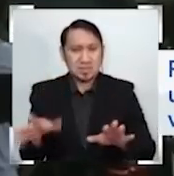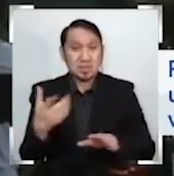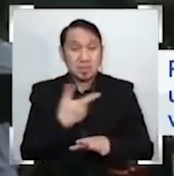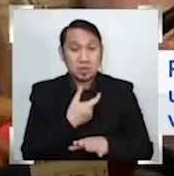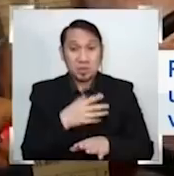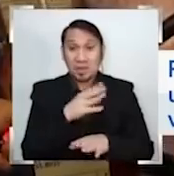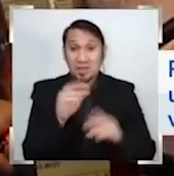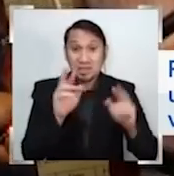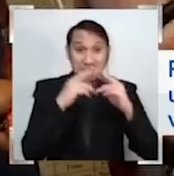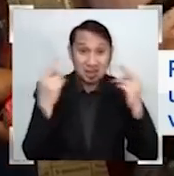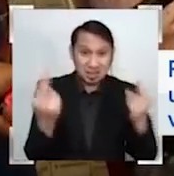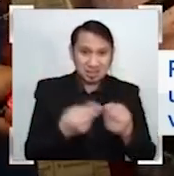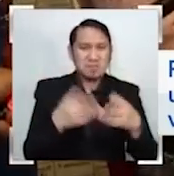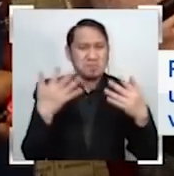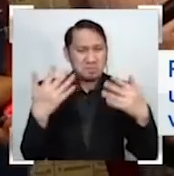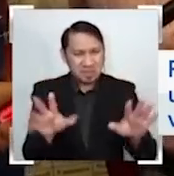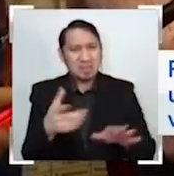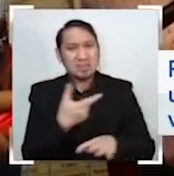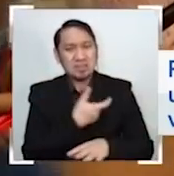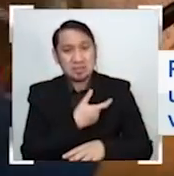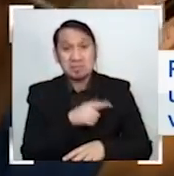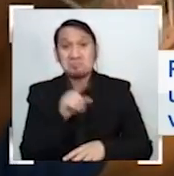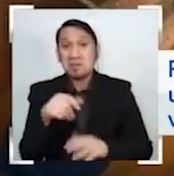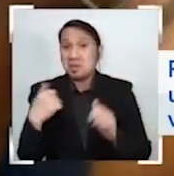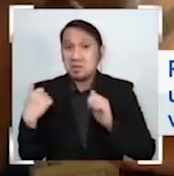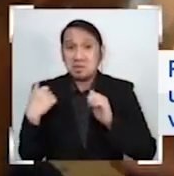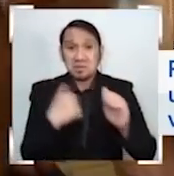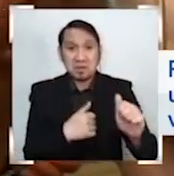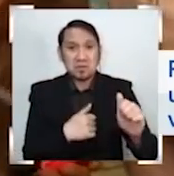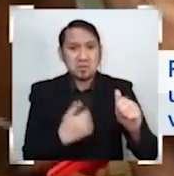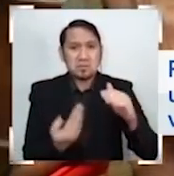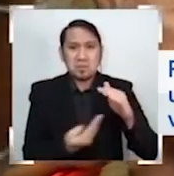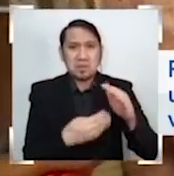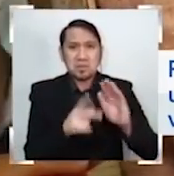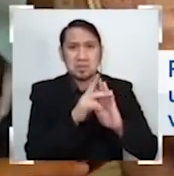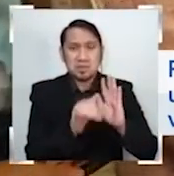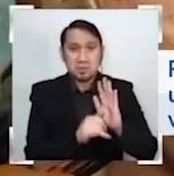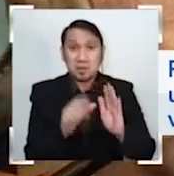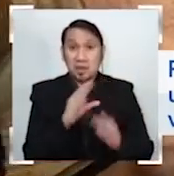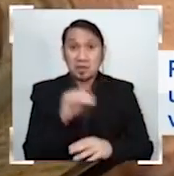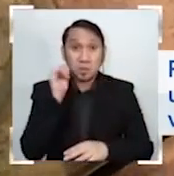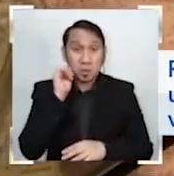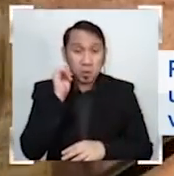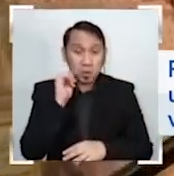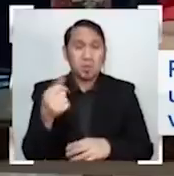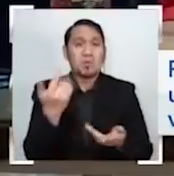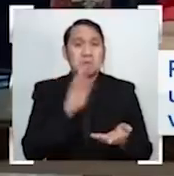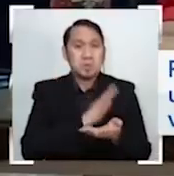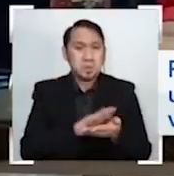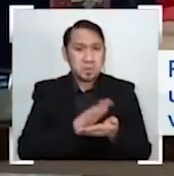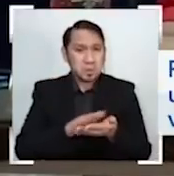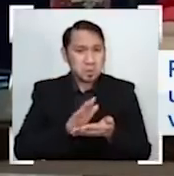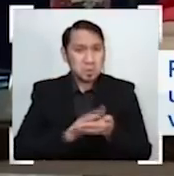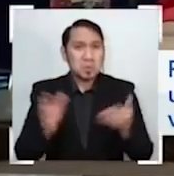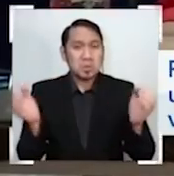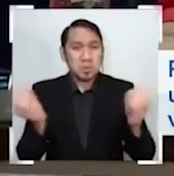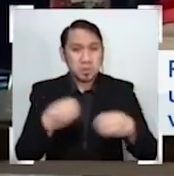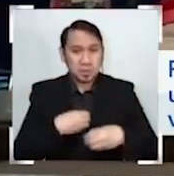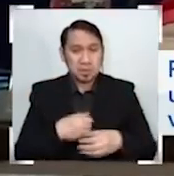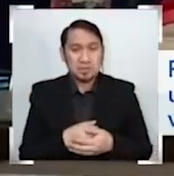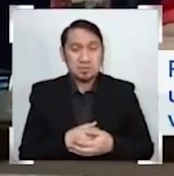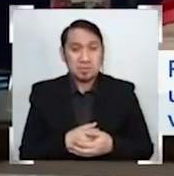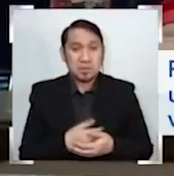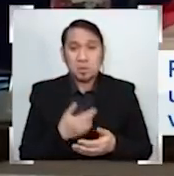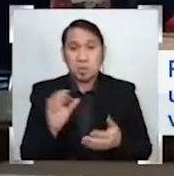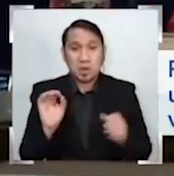kamag-anak. Sumusunod naman daw siya sa minimum health protocols at araw-araw ang disinfection sa kanilang opisina. Kaya wala daw dahilan